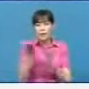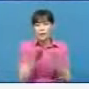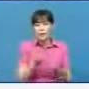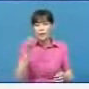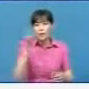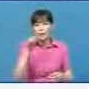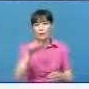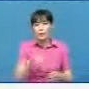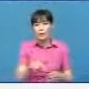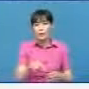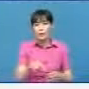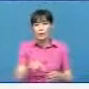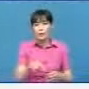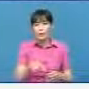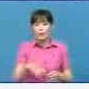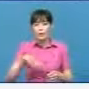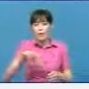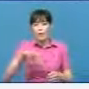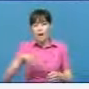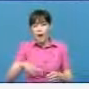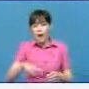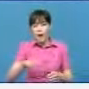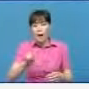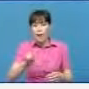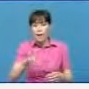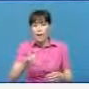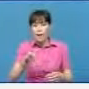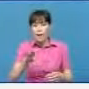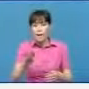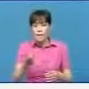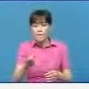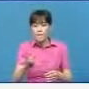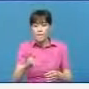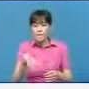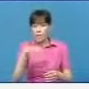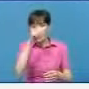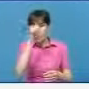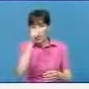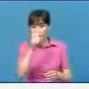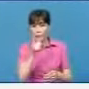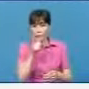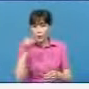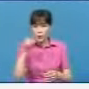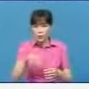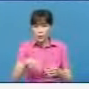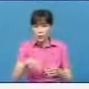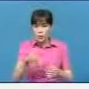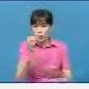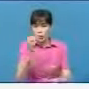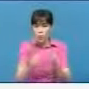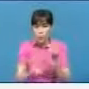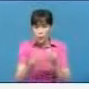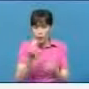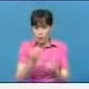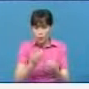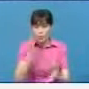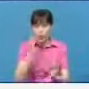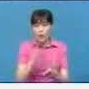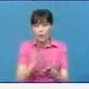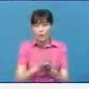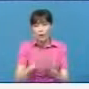осы сәуір мамыр айларында осындай турнир өтіп жатыр. Жылға соланды